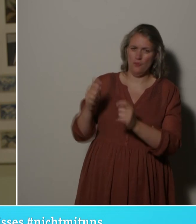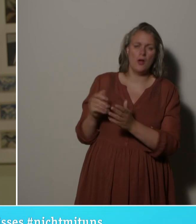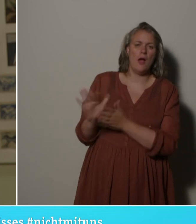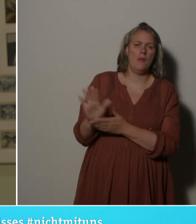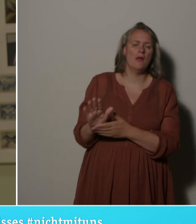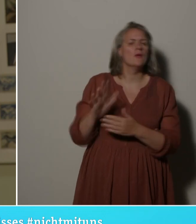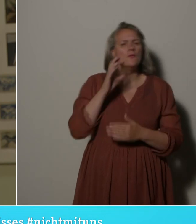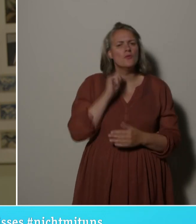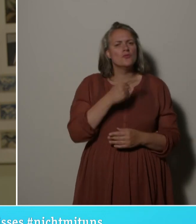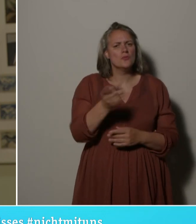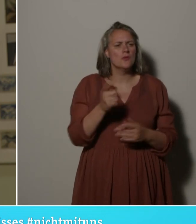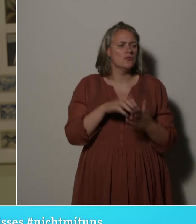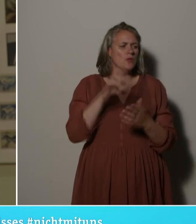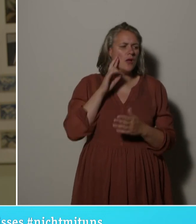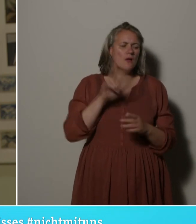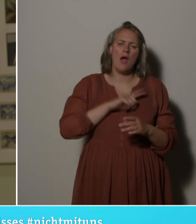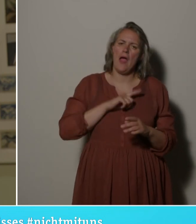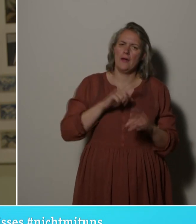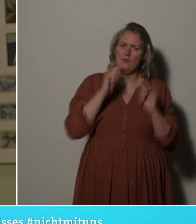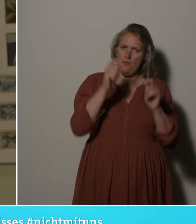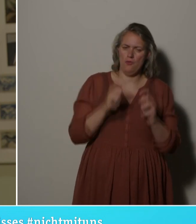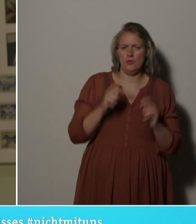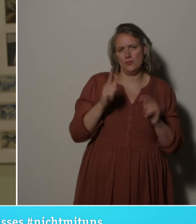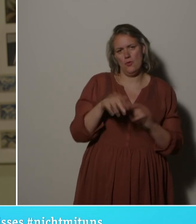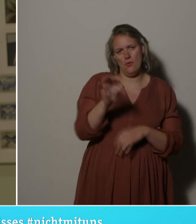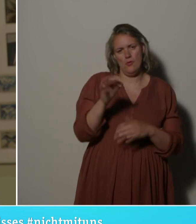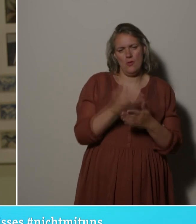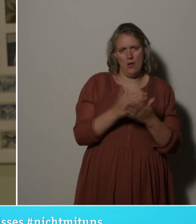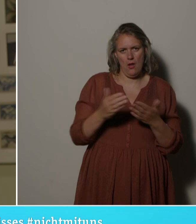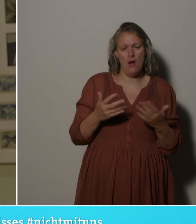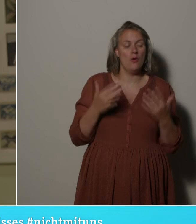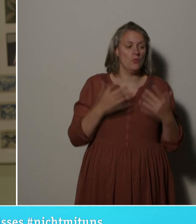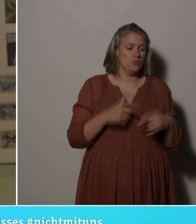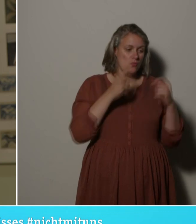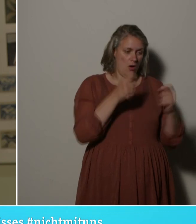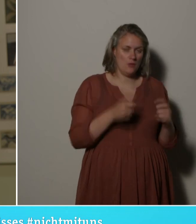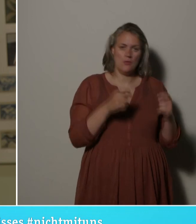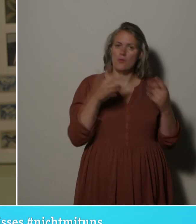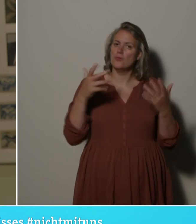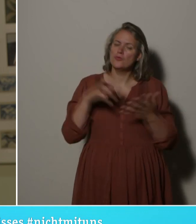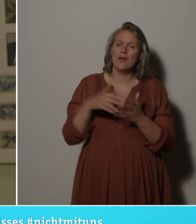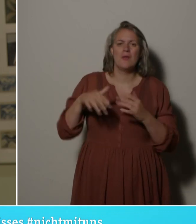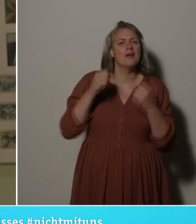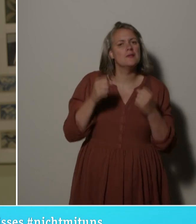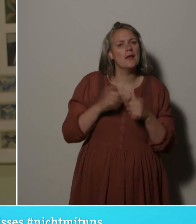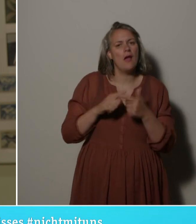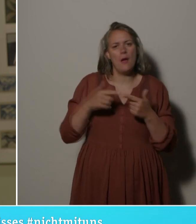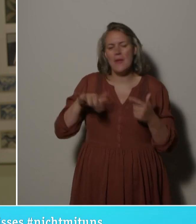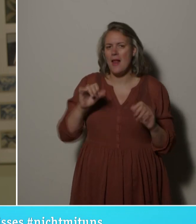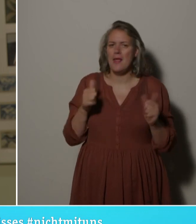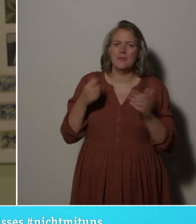eigene Vorschläge entscheiden und finden, die die Stadt im Sinne des Antrages sicherer machen, lebenswerter machen und gerechter